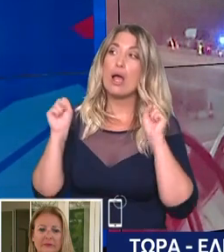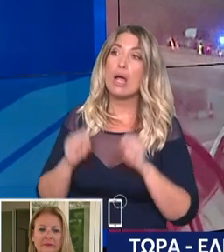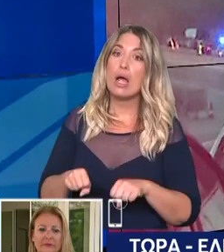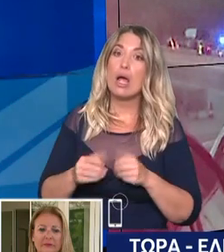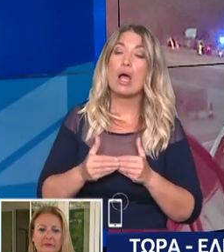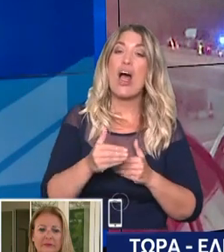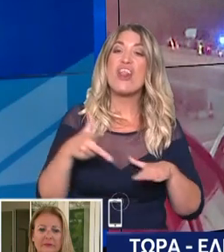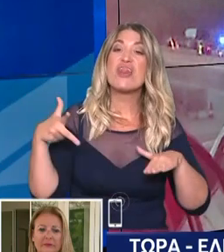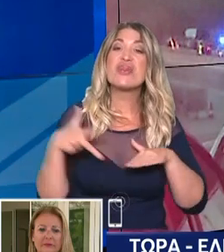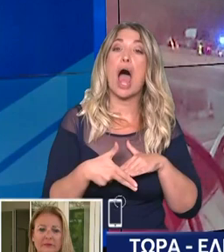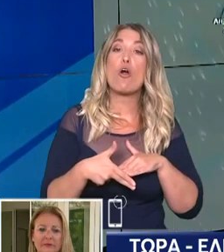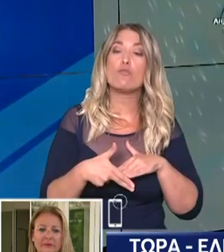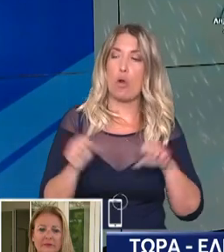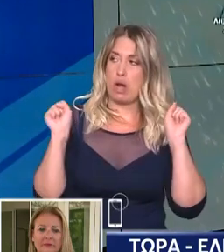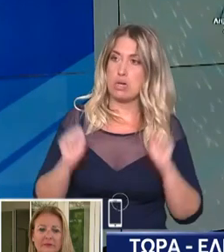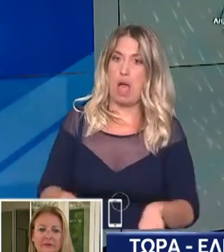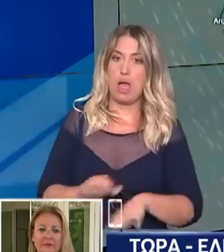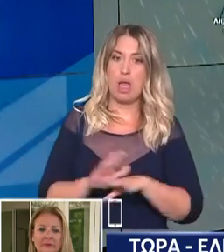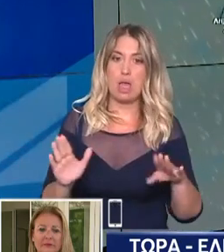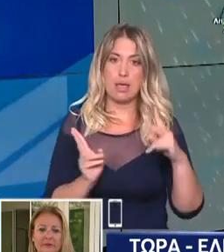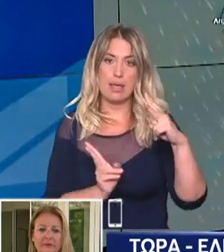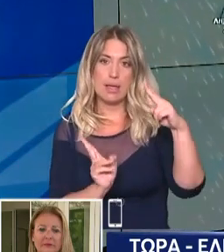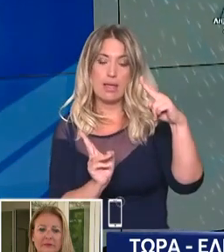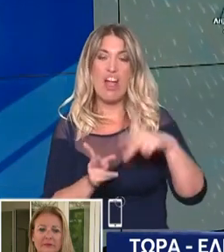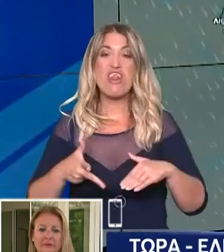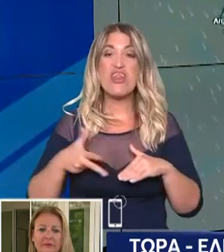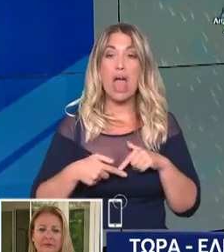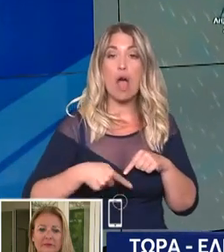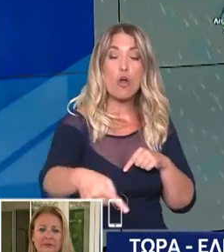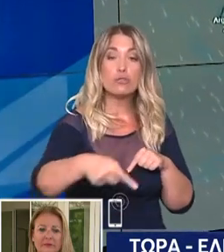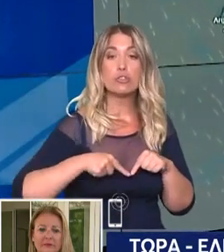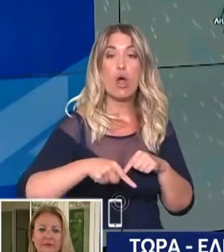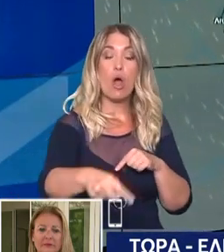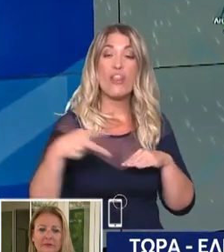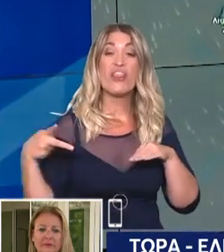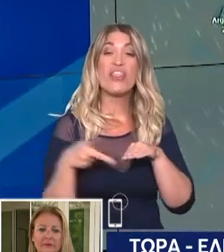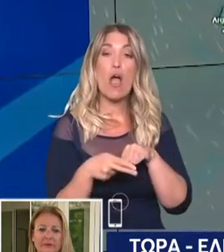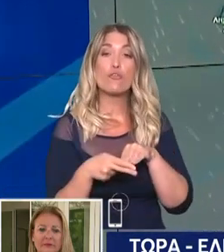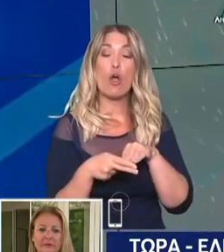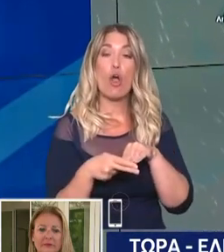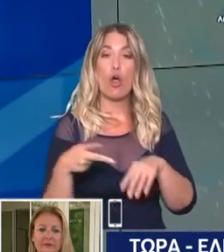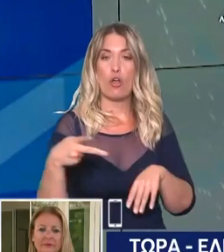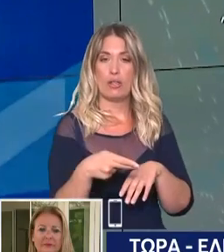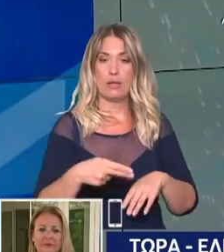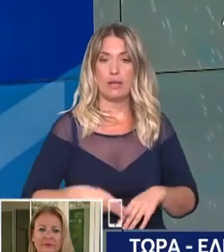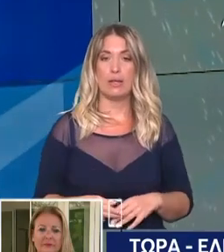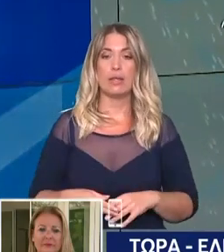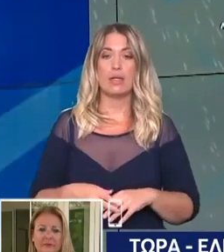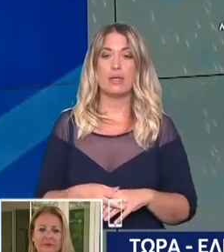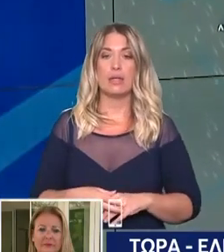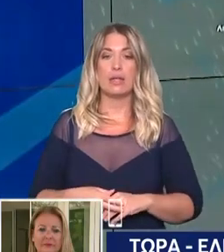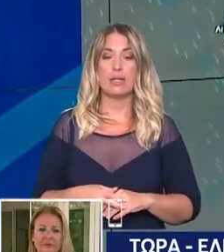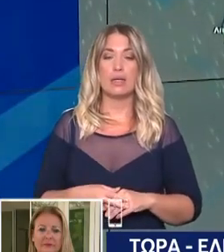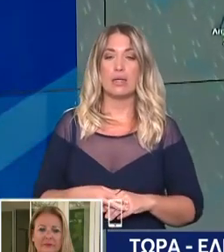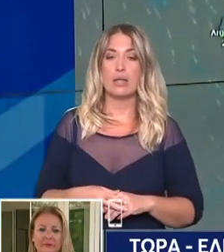του διακοπτού. Έγιο διακοπτό. Είναι εκείνο το κομμάτι. Μεγάλη προσοχή, λοιπόν, έχει αρχίσει. Έχει αρχίσει. Είχαμε